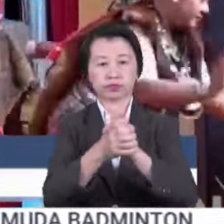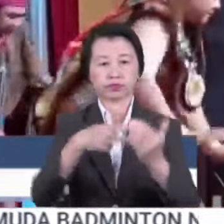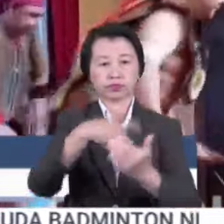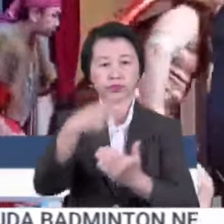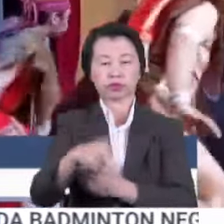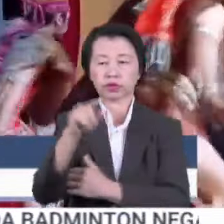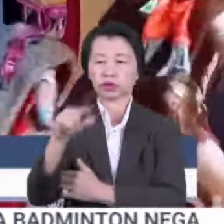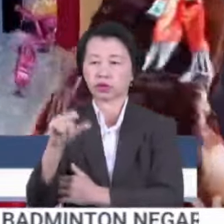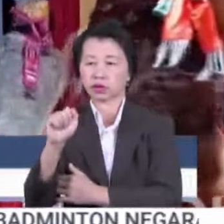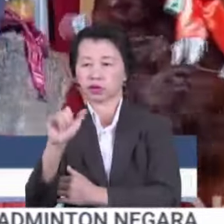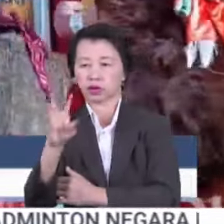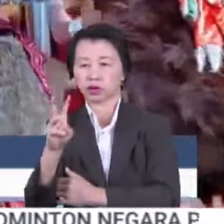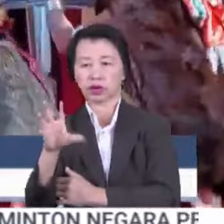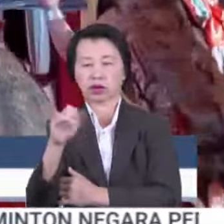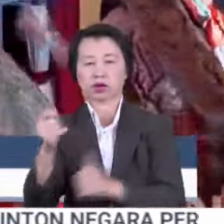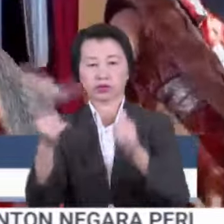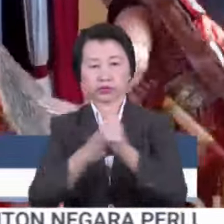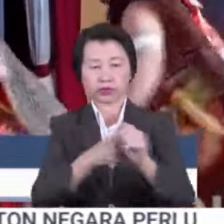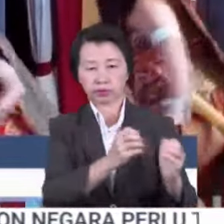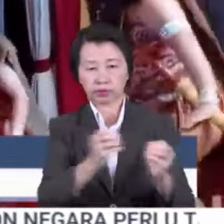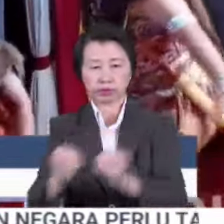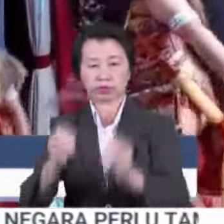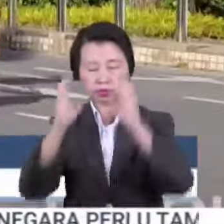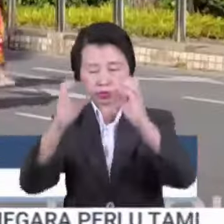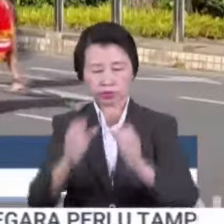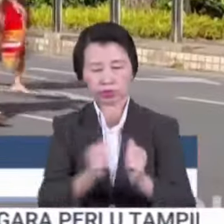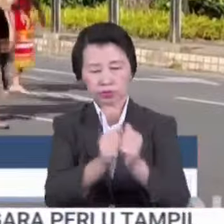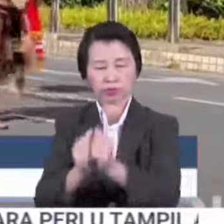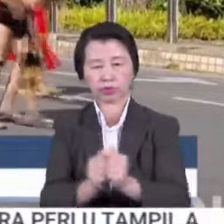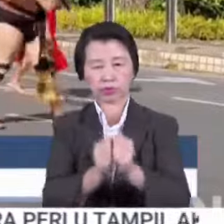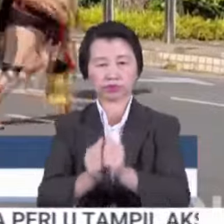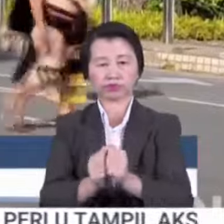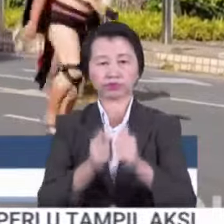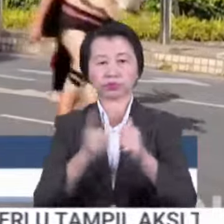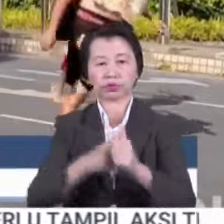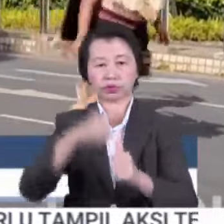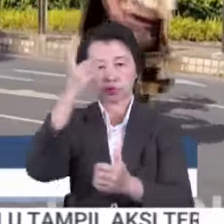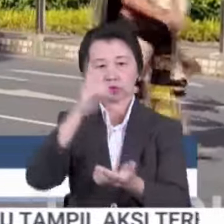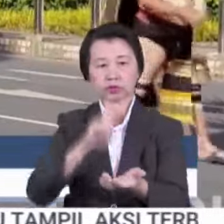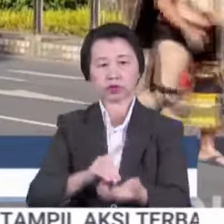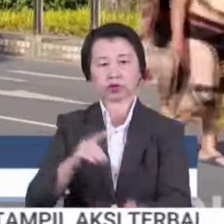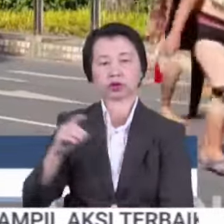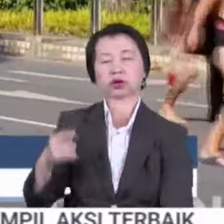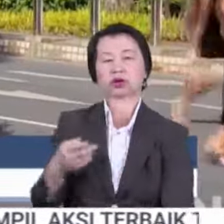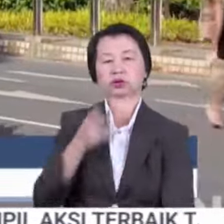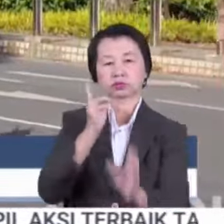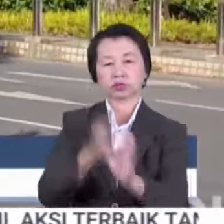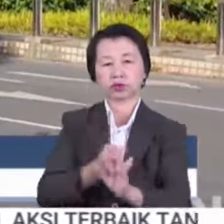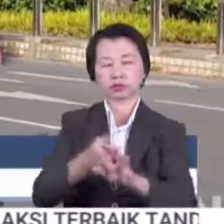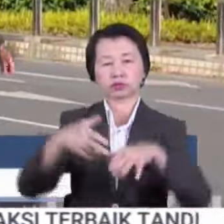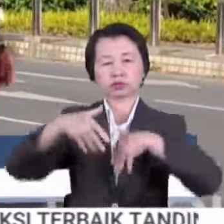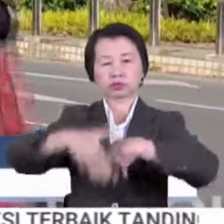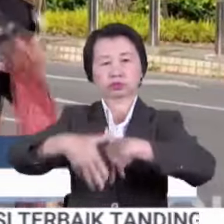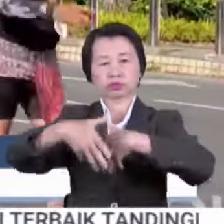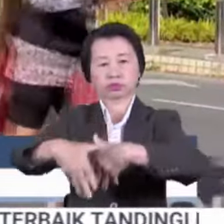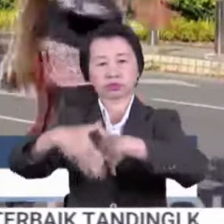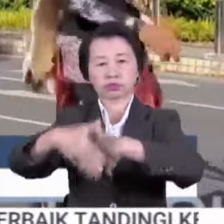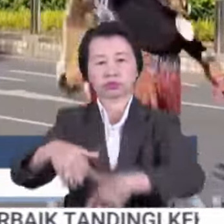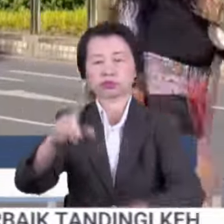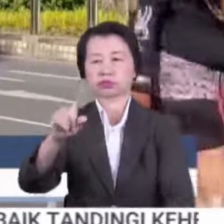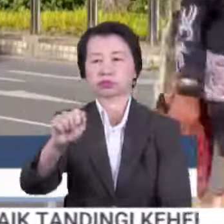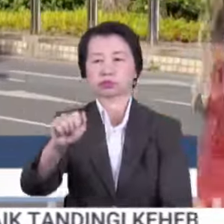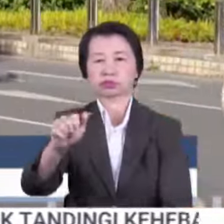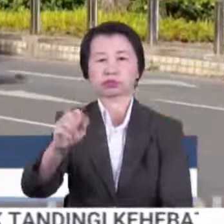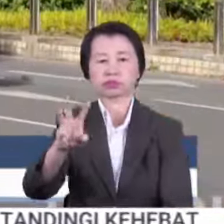gawai yang julung kali dianjurkan secara bersama terdahulu atau dokter penguak turut menyitai peralatan mantan Gawai